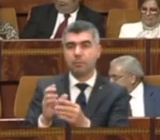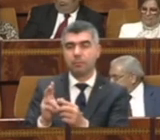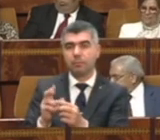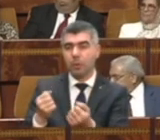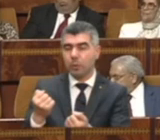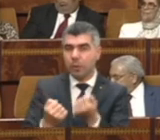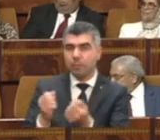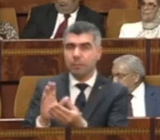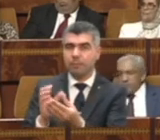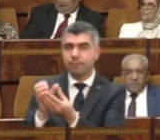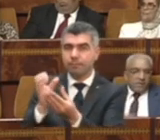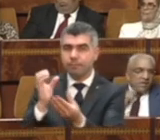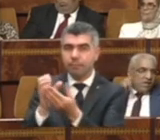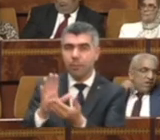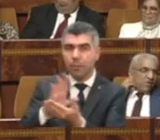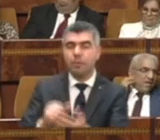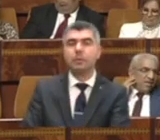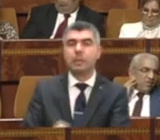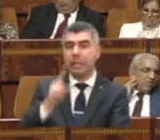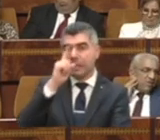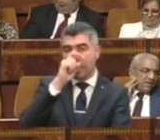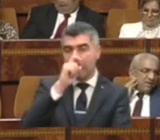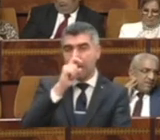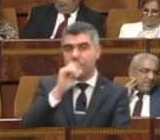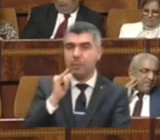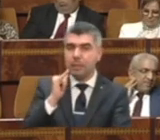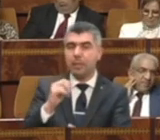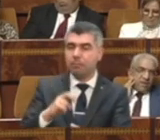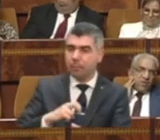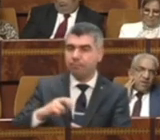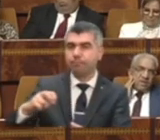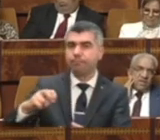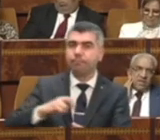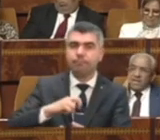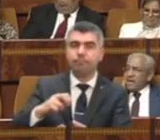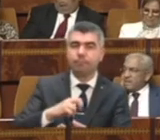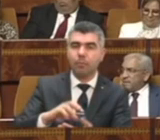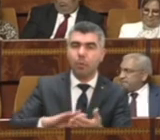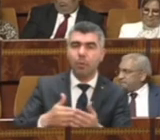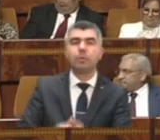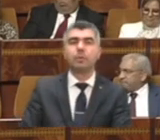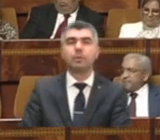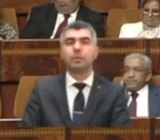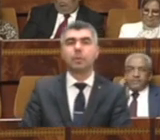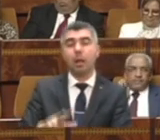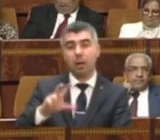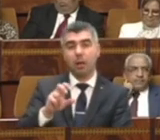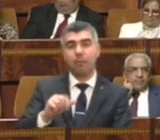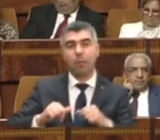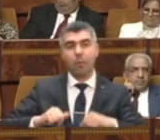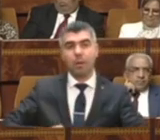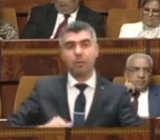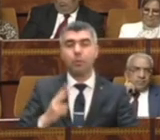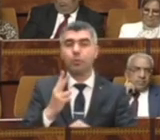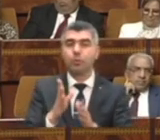اللواتيه، حيث تجد صعوبات في التنقل لقضاء اغراضها. وكما تعلمون السيد الوزير ان العالم القروي راه فيه جوج